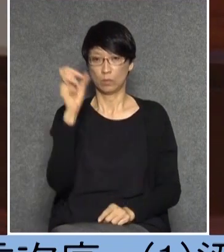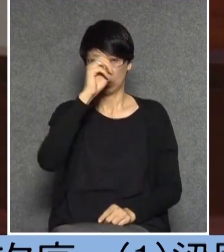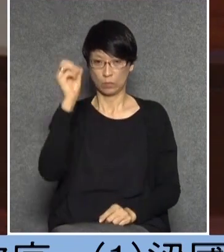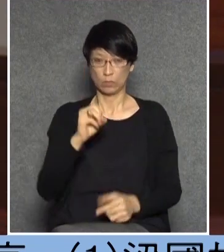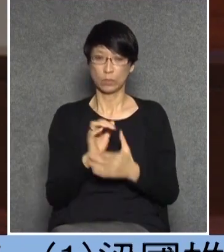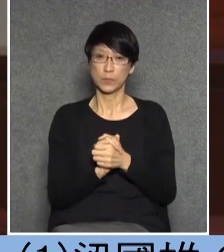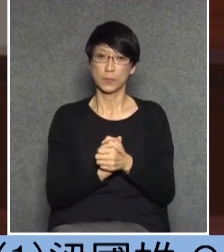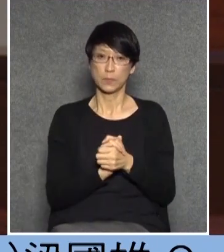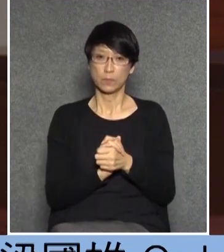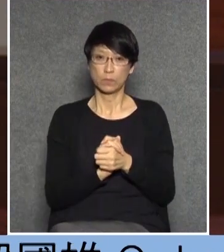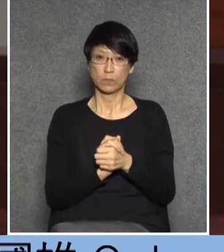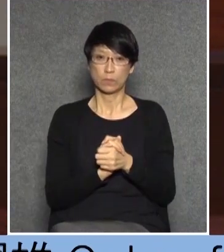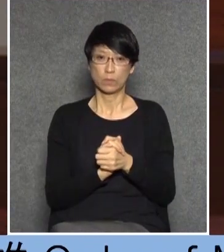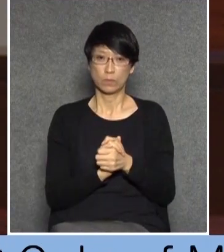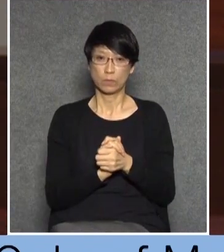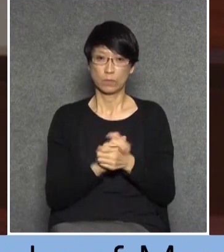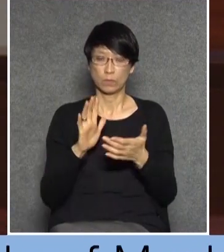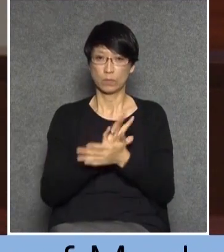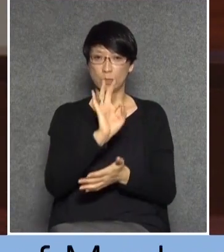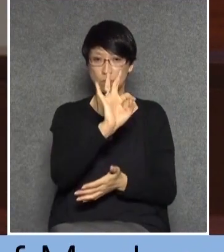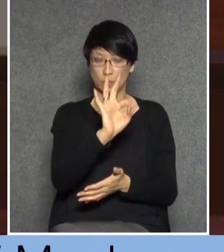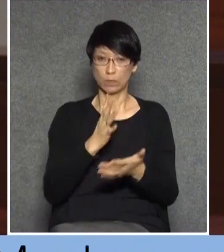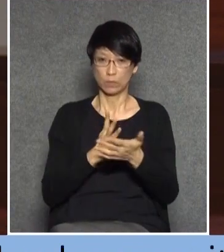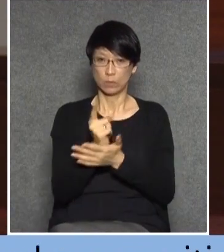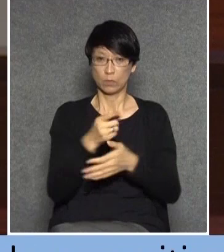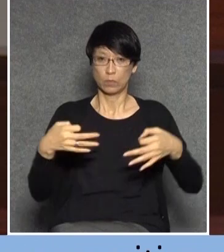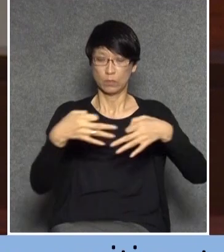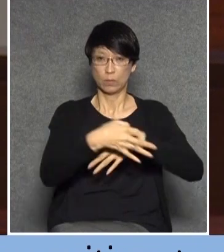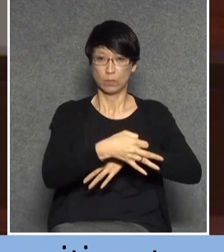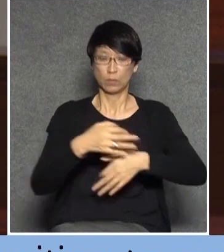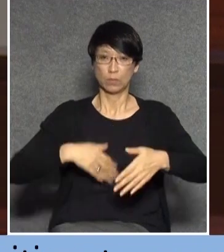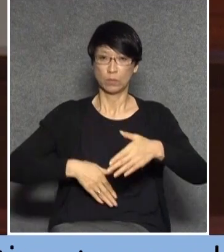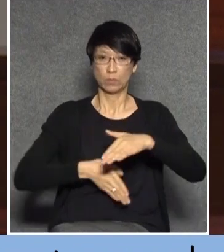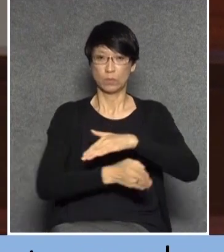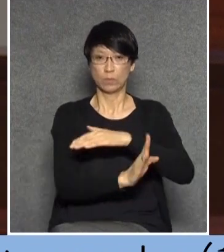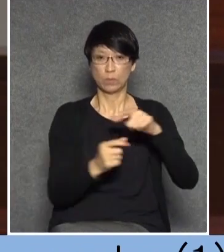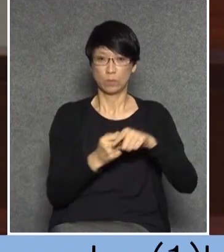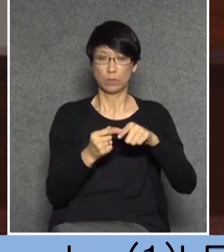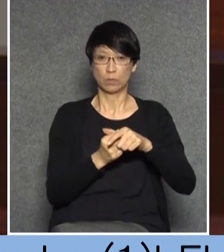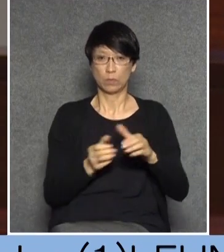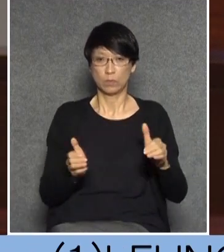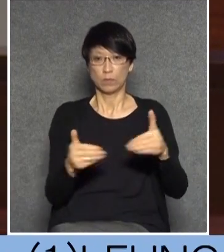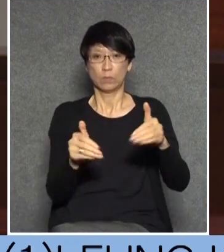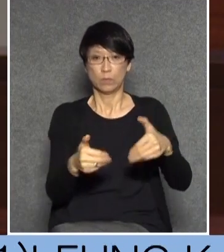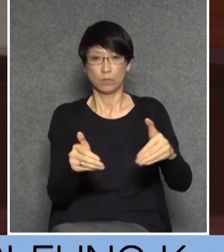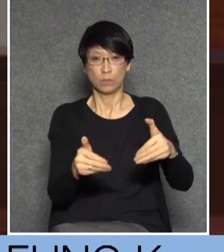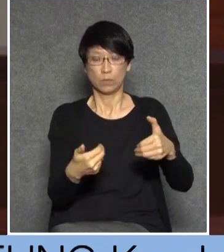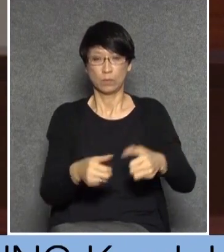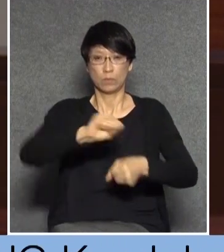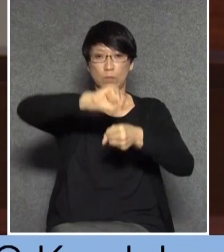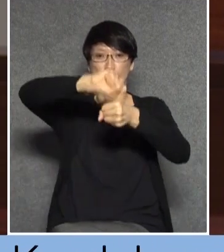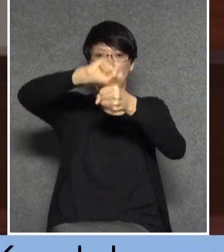11.9%。 喂，即是這3年的專營期剩下，這隧道公司就要賺到盡、加到